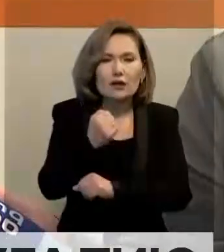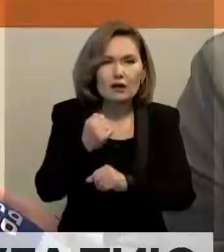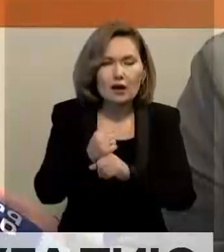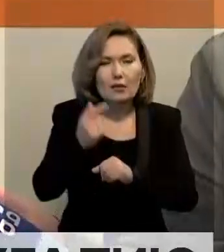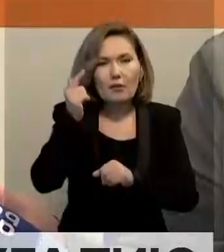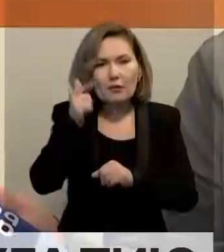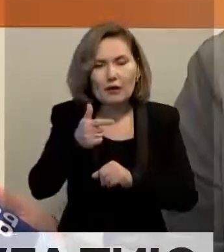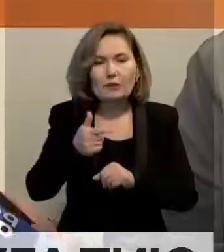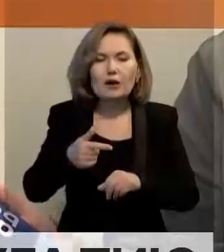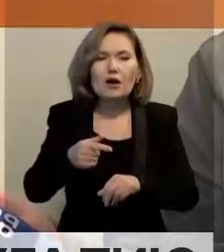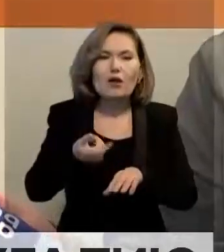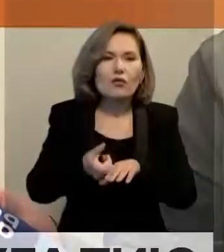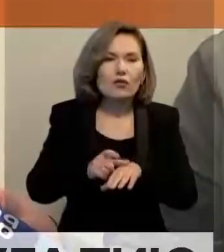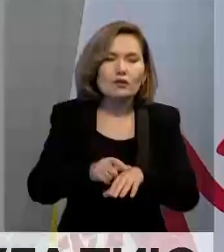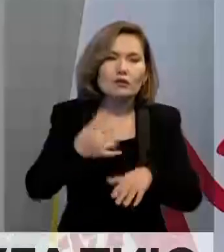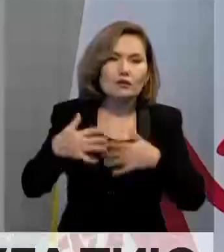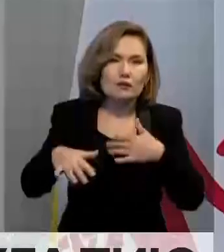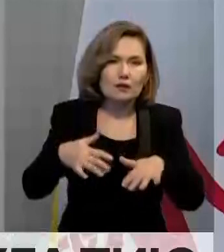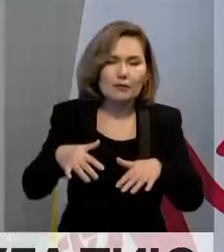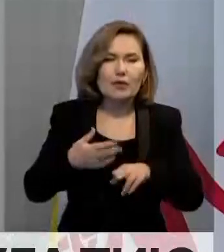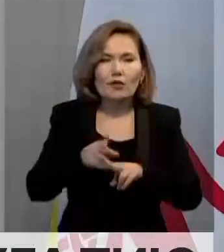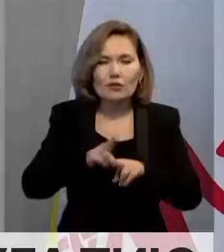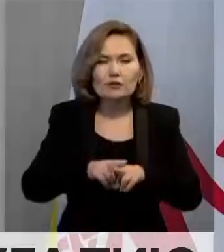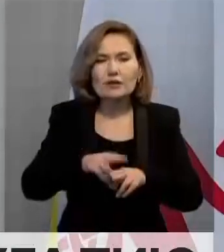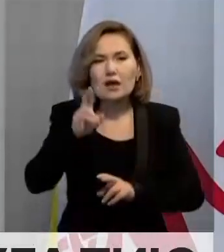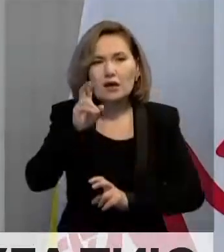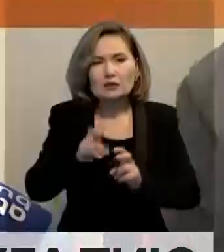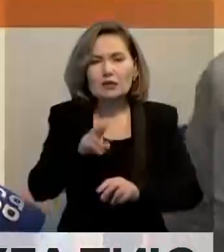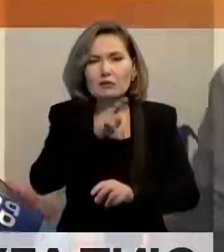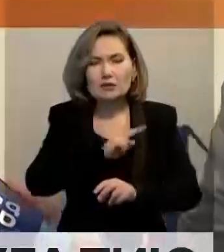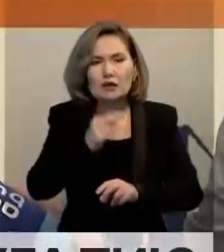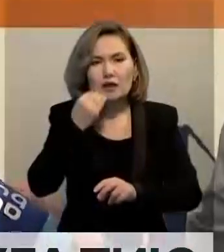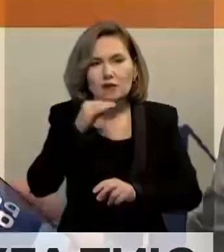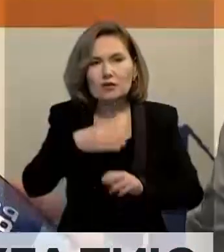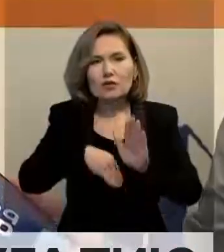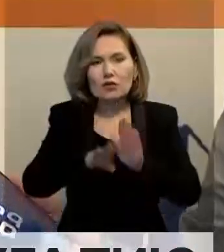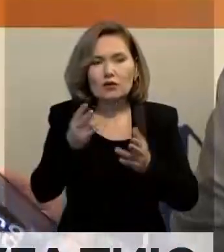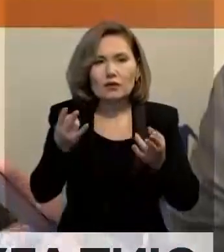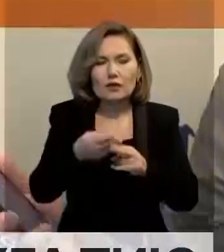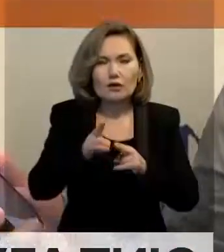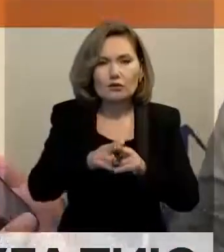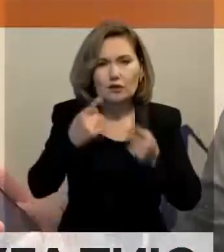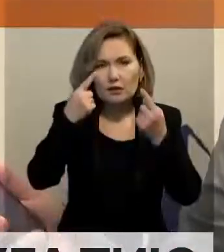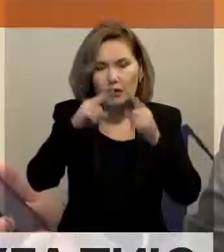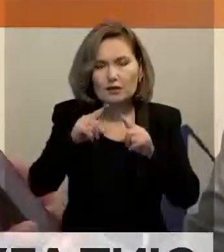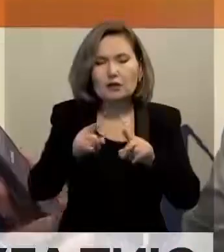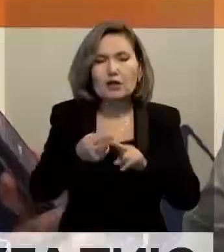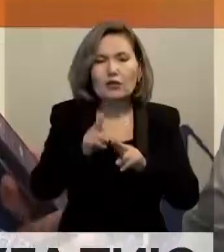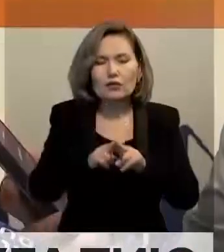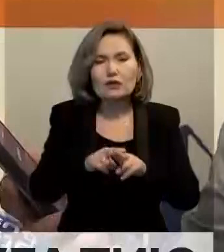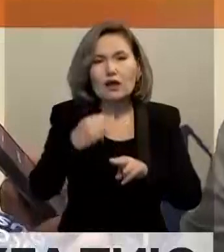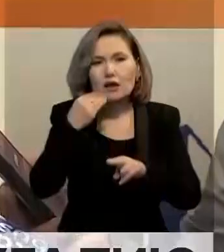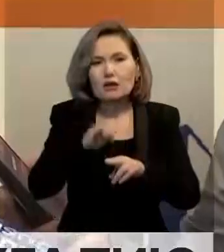я мына құқықтық өзінің мөлшер деңгейлері жетіспейтінде білініп тұр. Индексацияны міндетті түрде бекіткен кезде біз